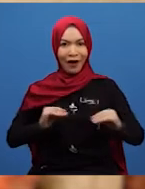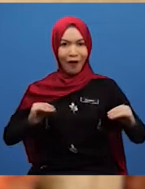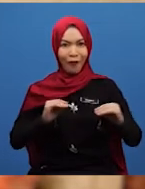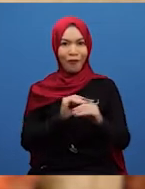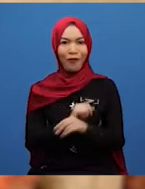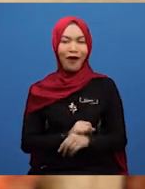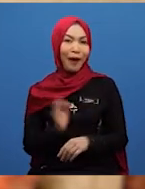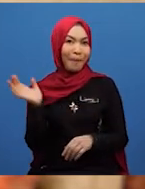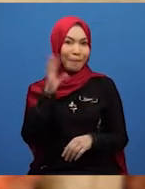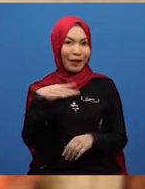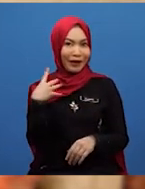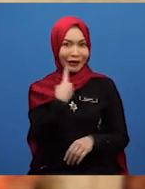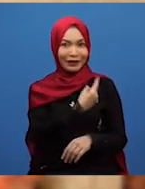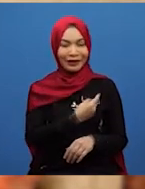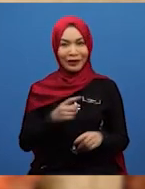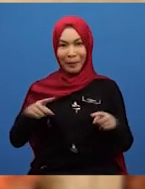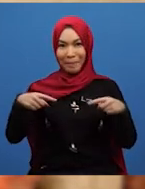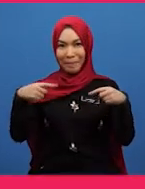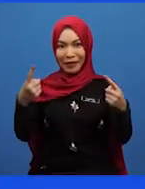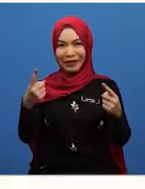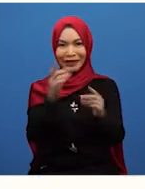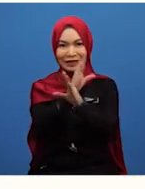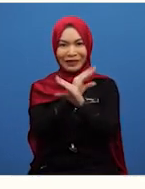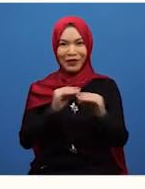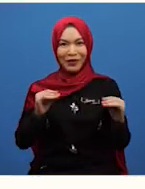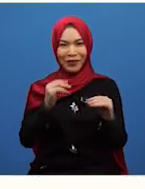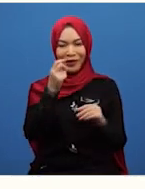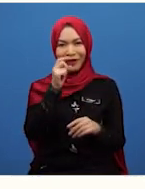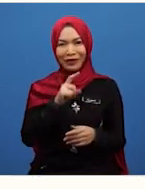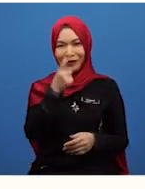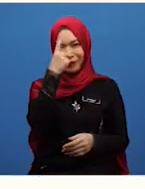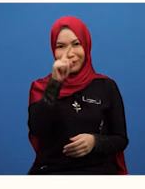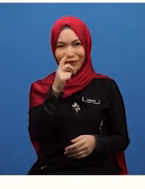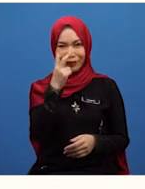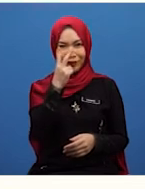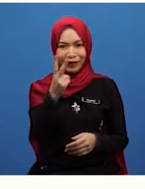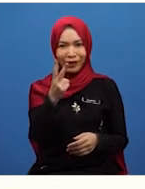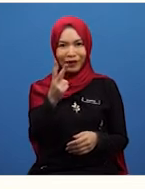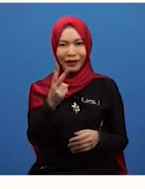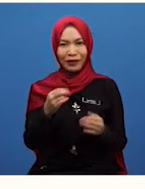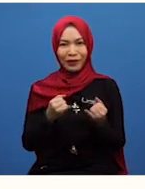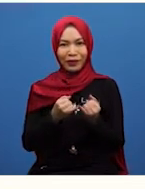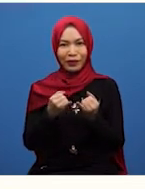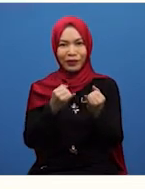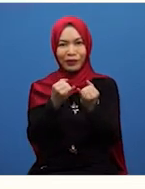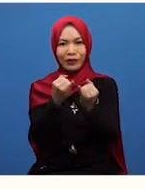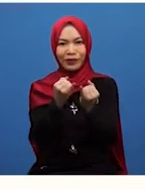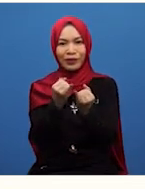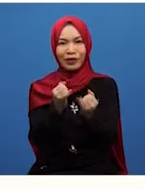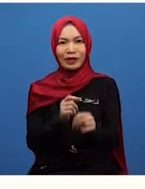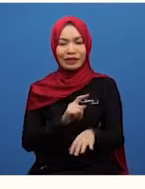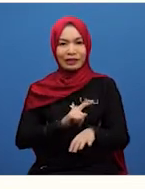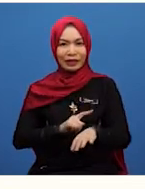bagi meninjau tentang topik kita pada hari ini, iaitu peluasan kuasa dinasti Brooke